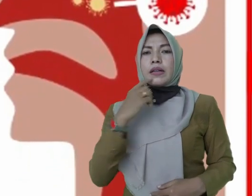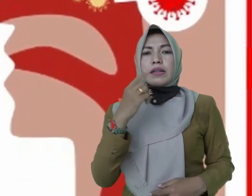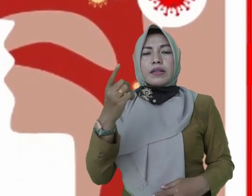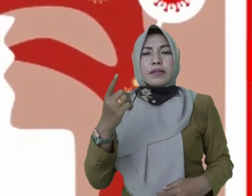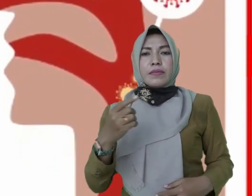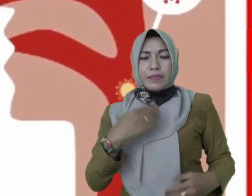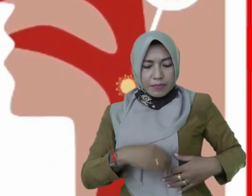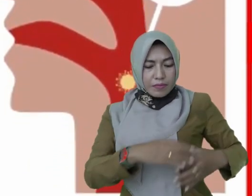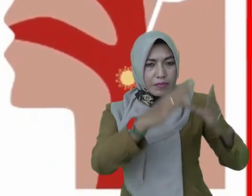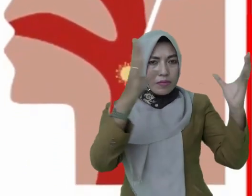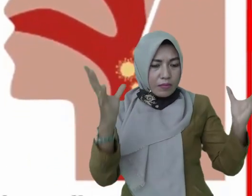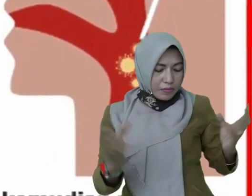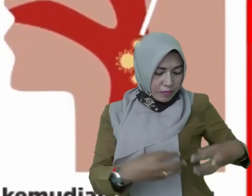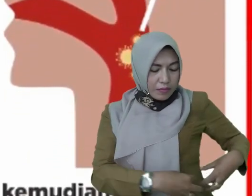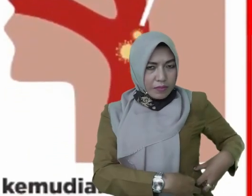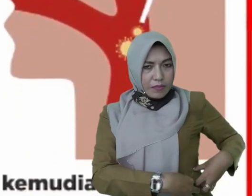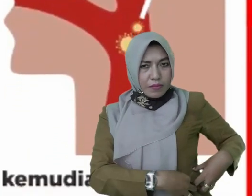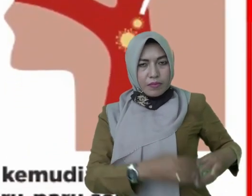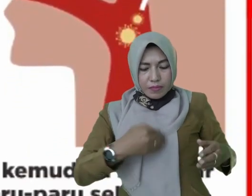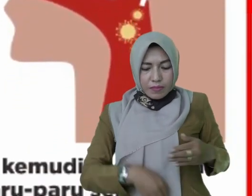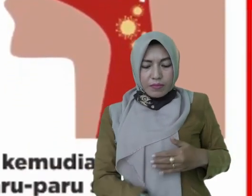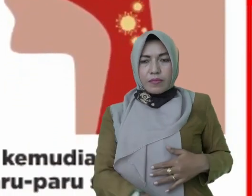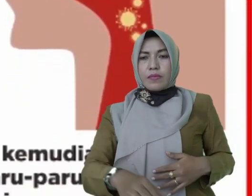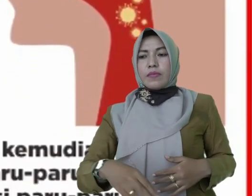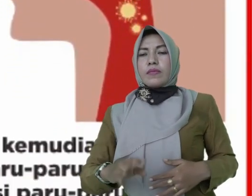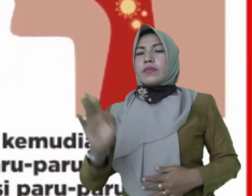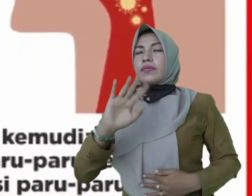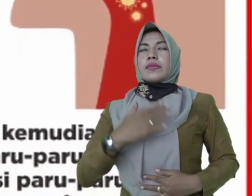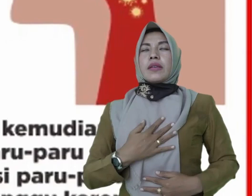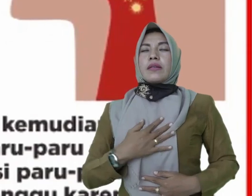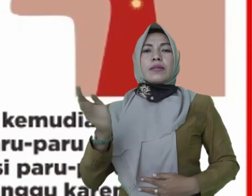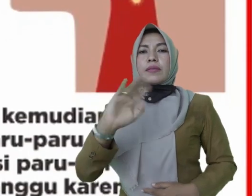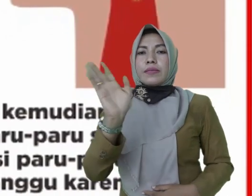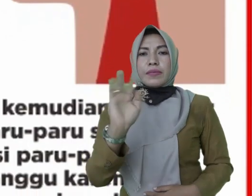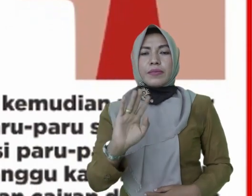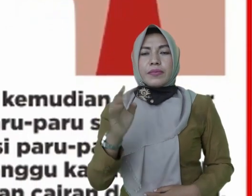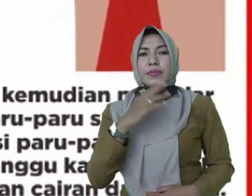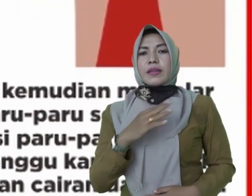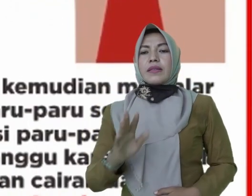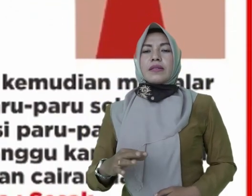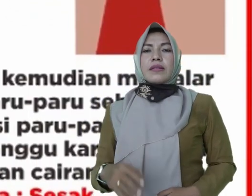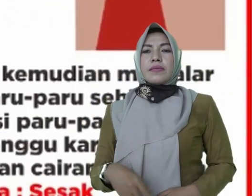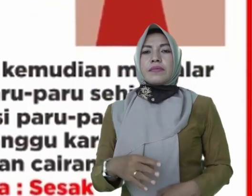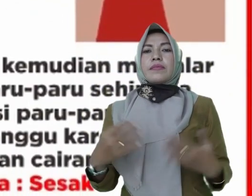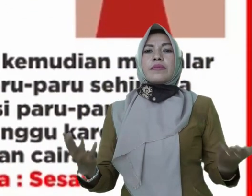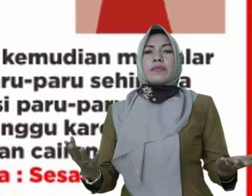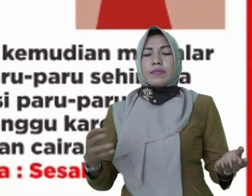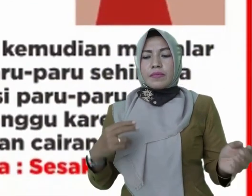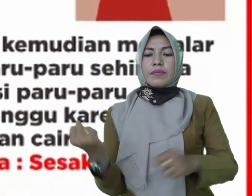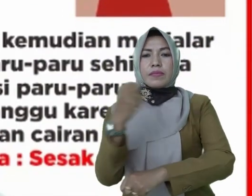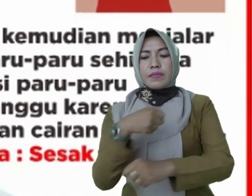dengan cairan di situ. Kalau cairannya udah penuh dalam paru-paru, udah tenggelam paru-paru itu, kita nggak bisa bernapas lagi, udah nggak sanggup